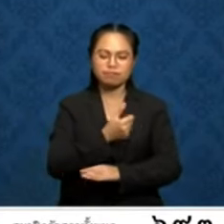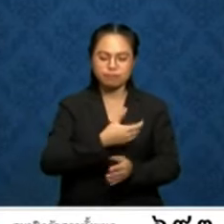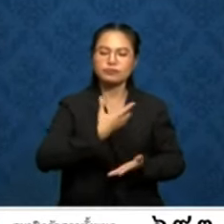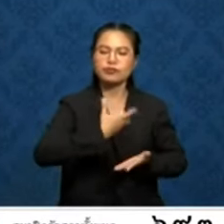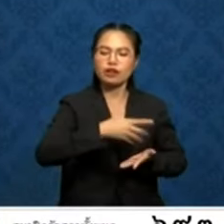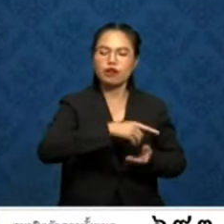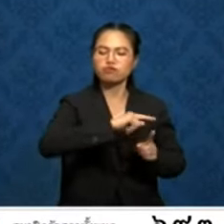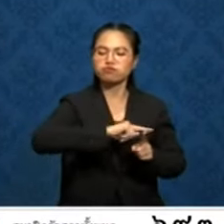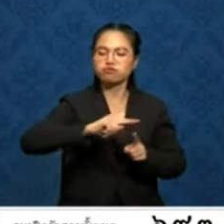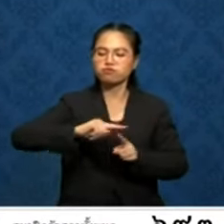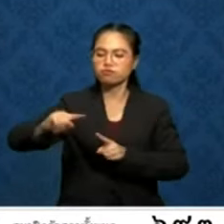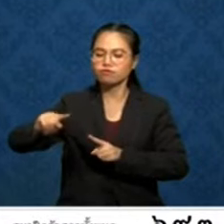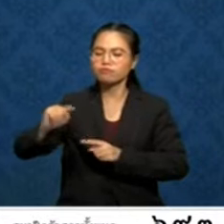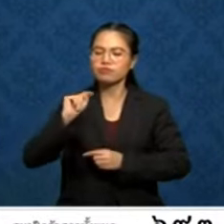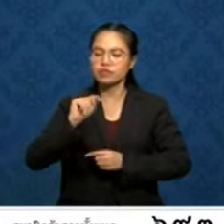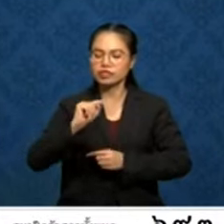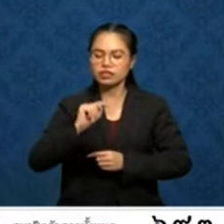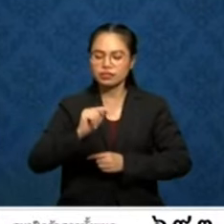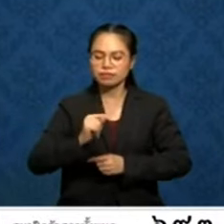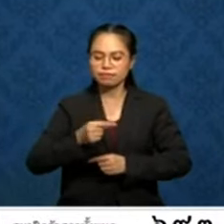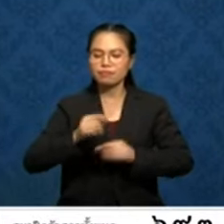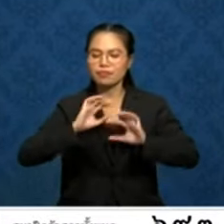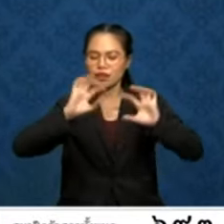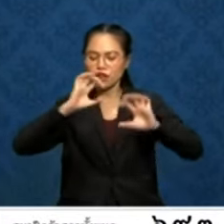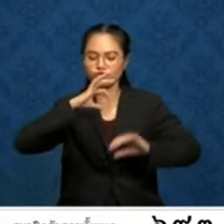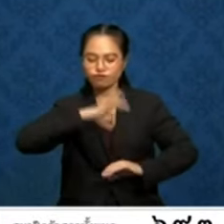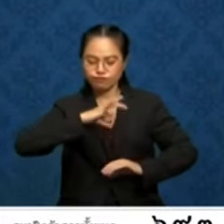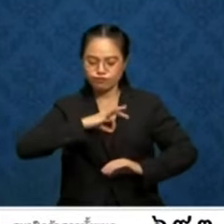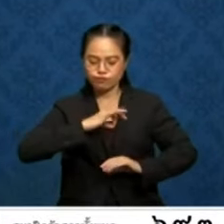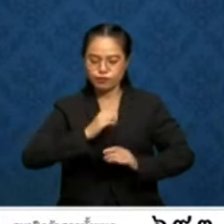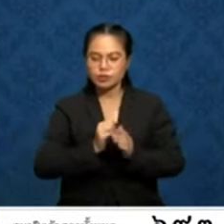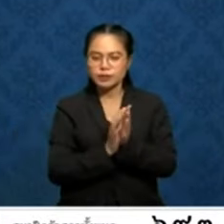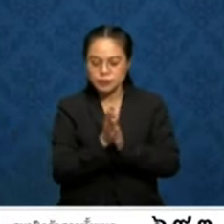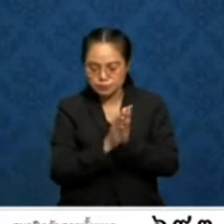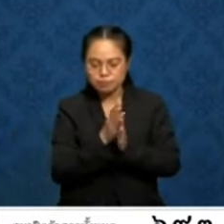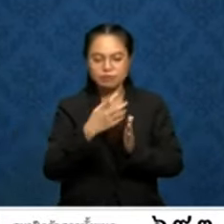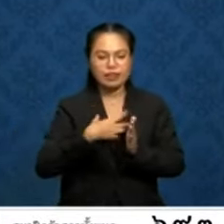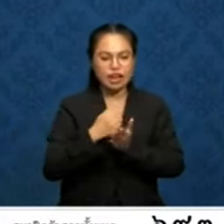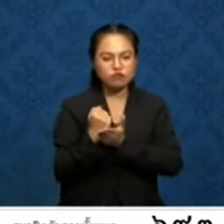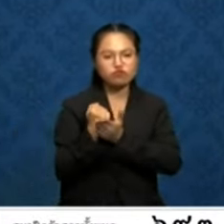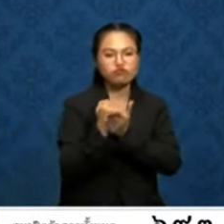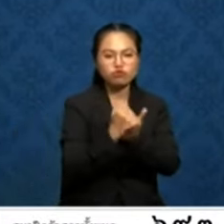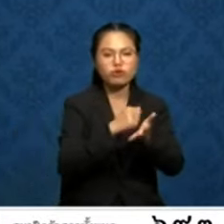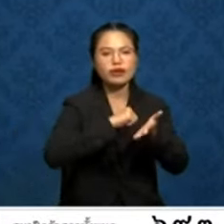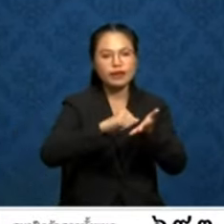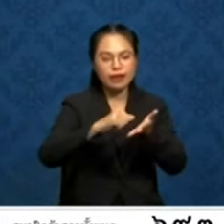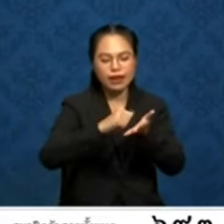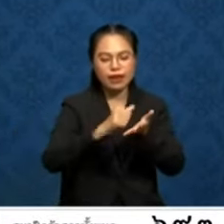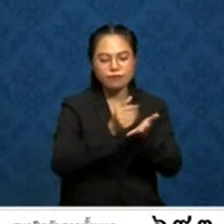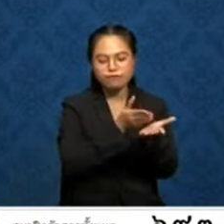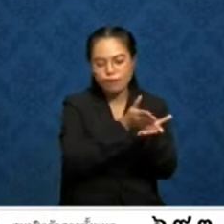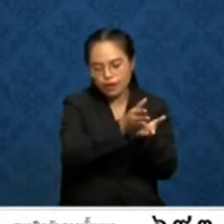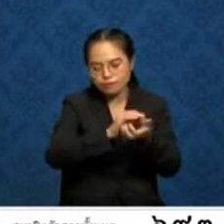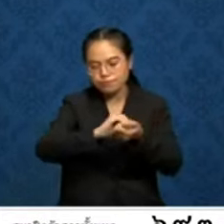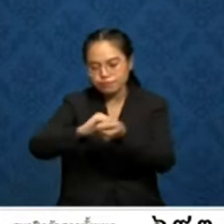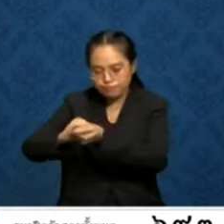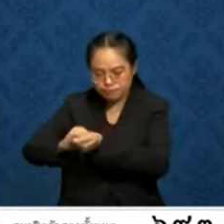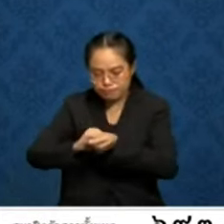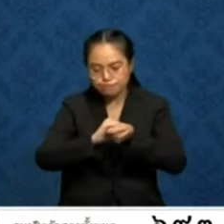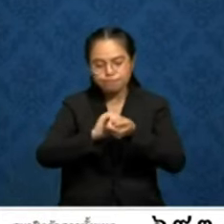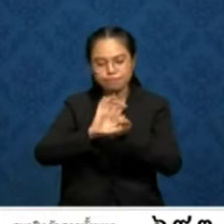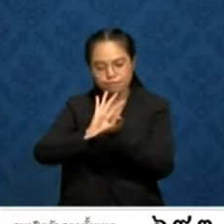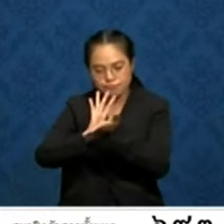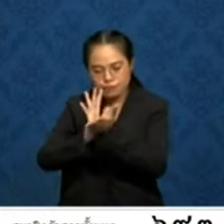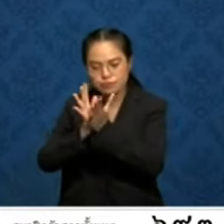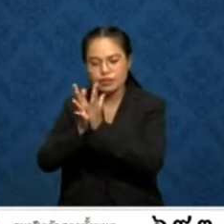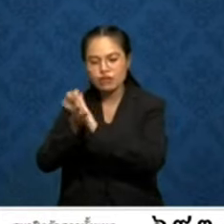ความท้าทายที่รัฐบาลพร้อมจะประสานพลังกับทุกภาคส่วน collaboration เปลี่ยนความท้าทาย